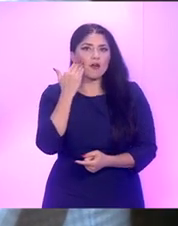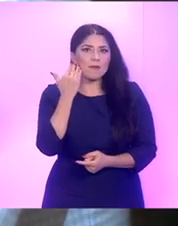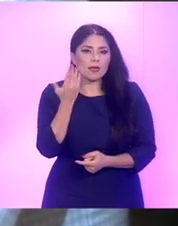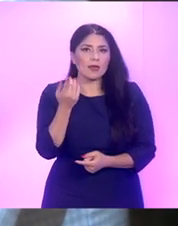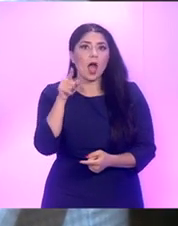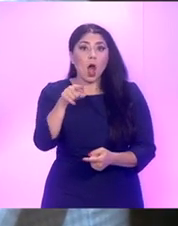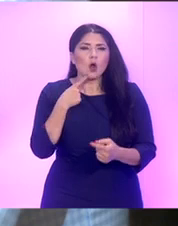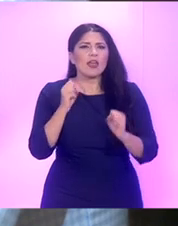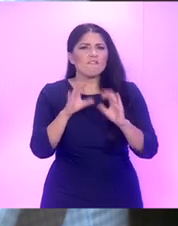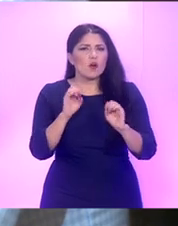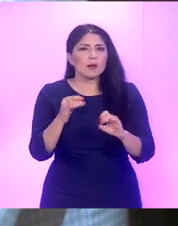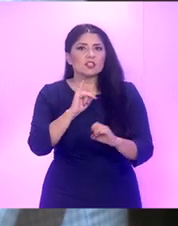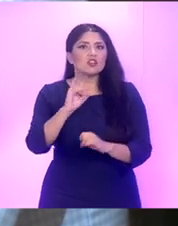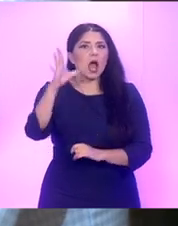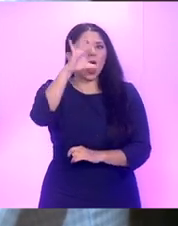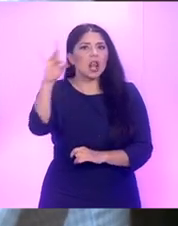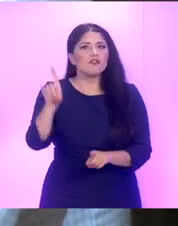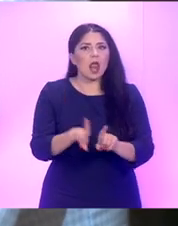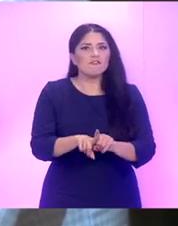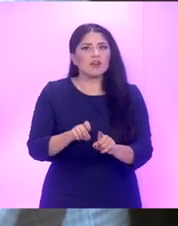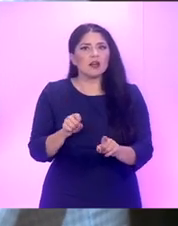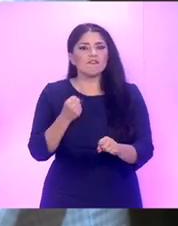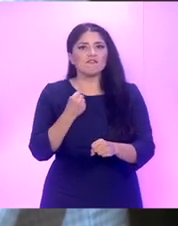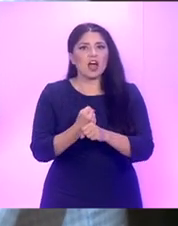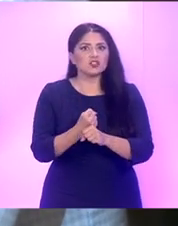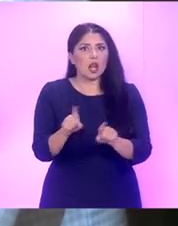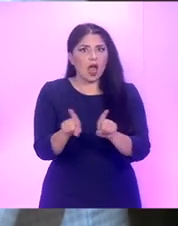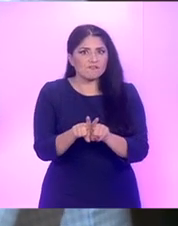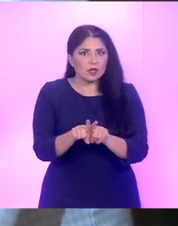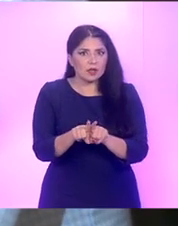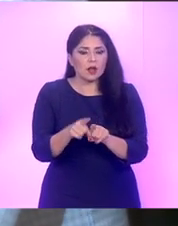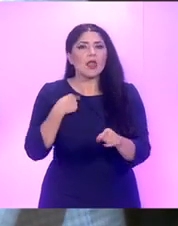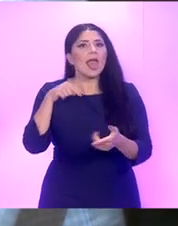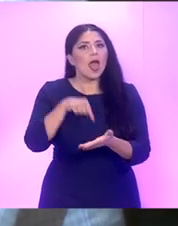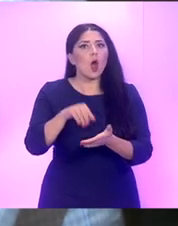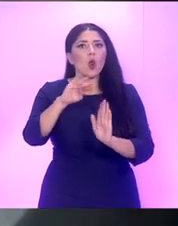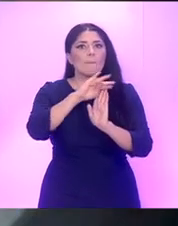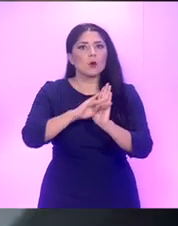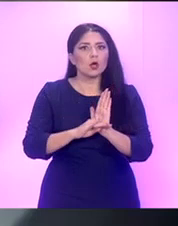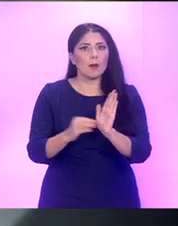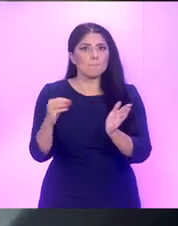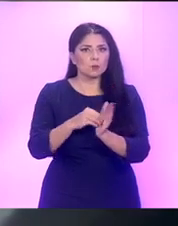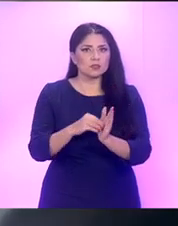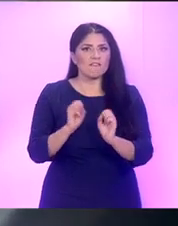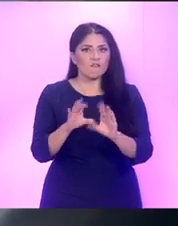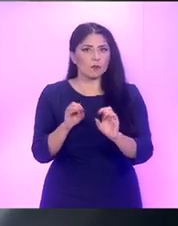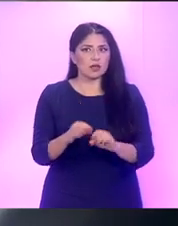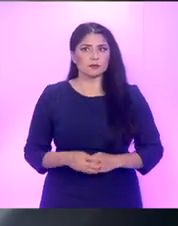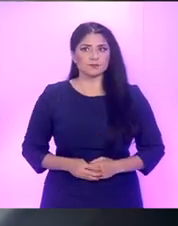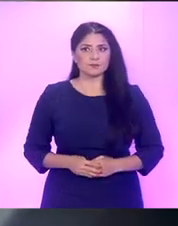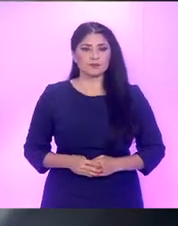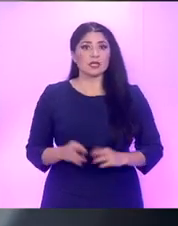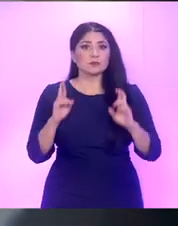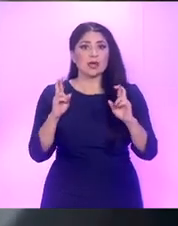ne va da un semnal în momentul în care o altă faptă de omor sau agresiune sexuală va fi cu acest mod de operare. Anchetatorii speră ca